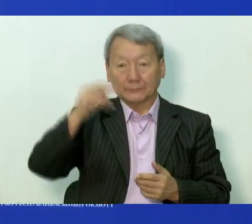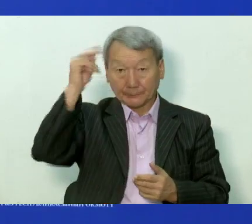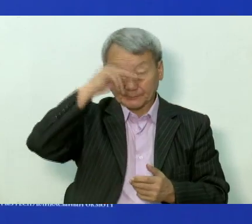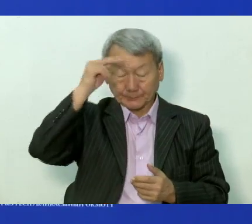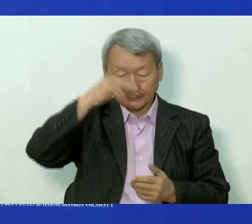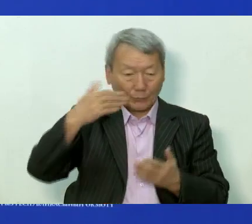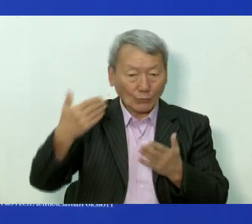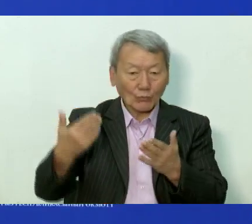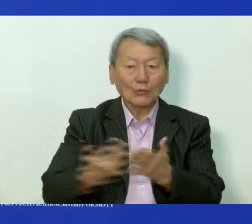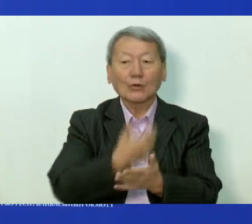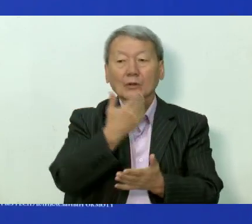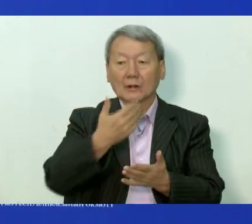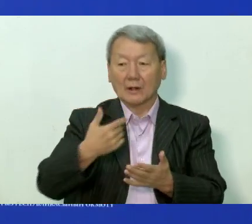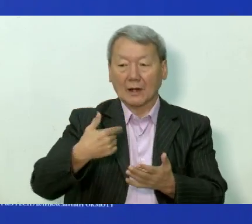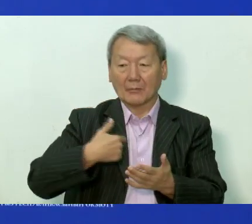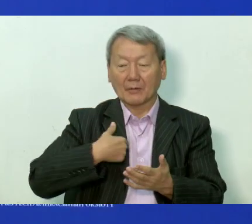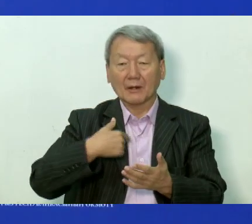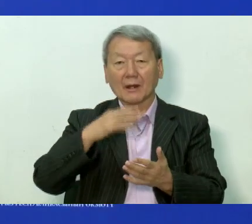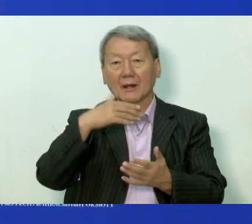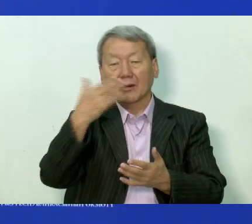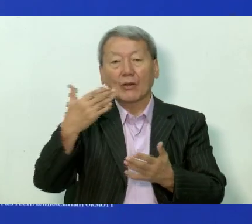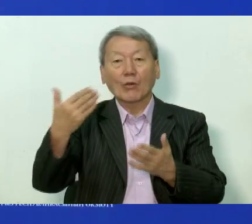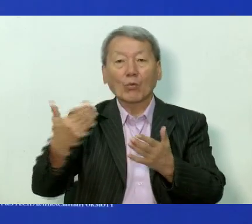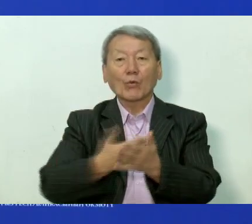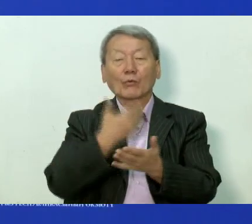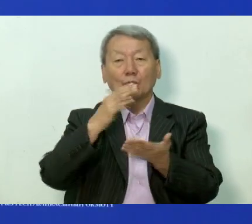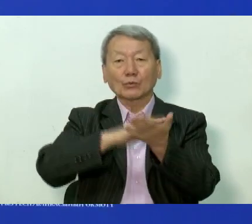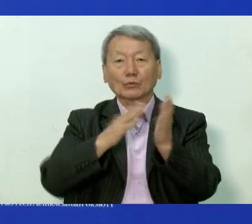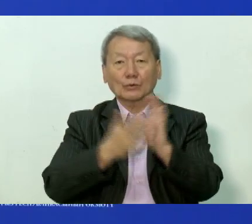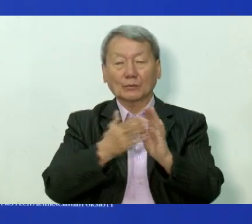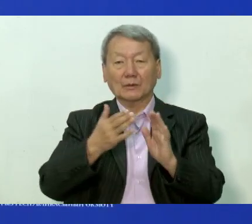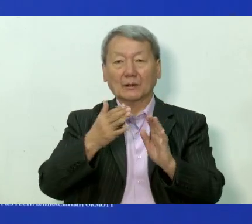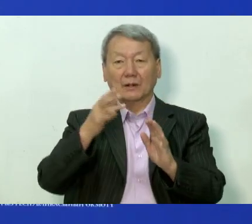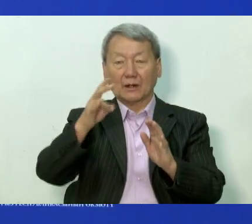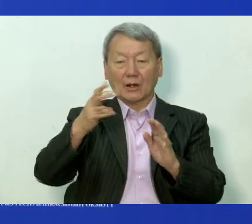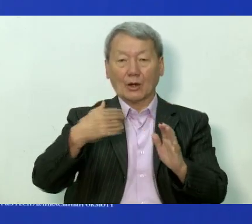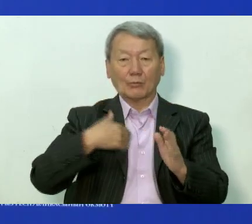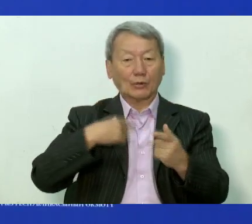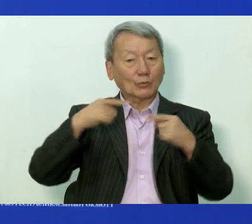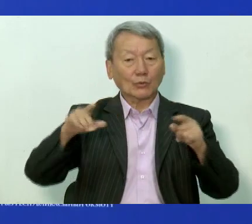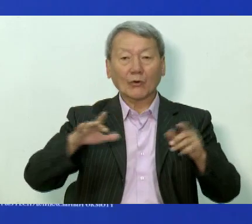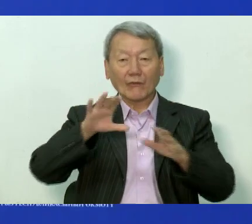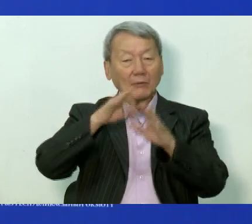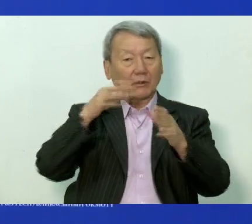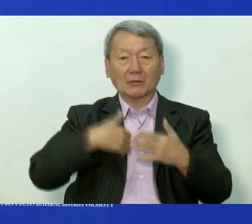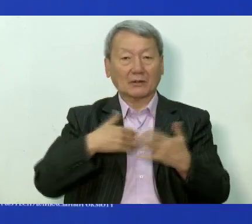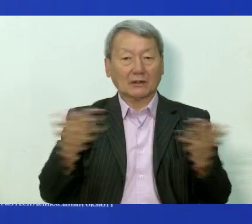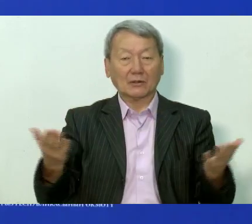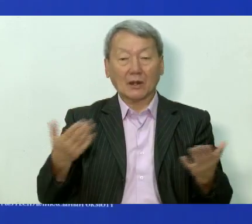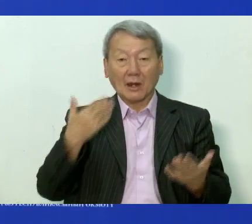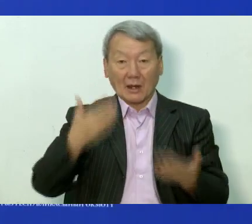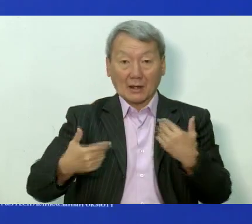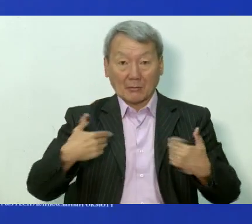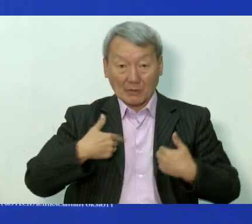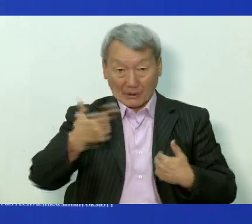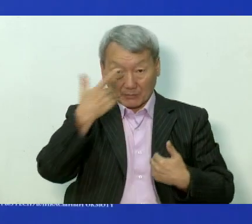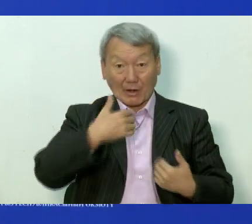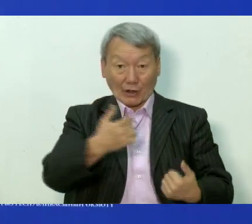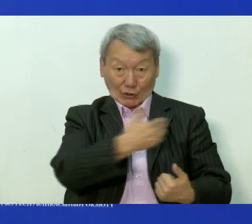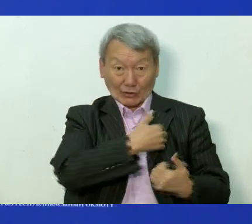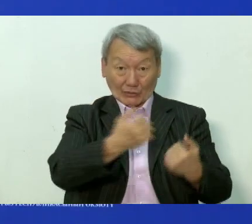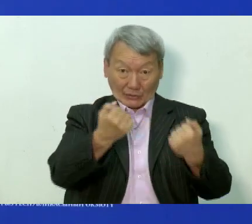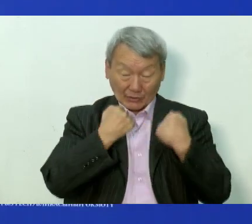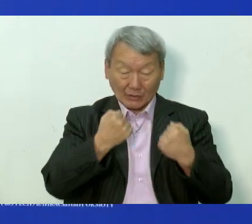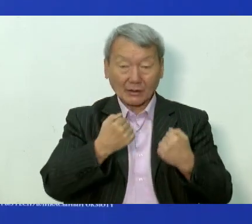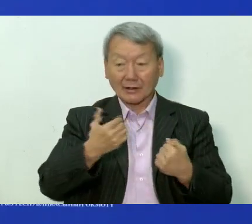в новых реалиях, мы должны приспосабливаться к новым условиям жизни. У нас нет другого выбора. Если мы хотим защитить себя